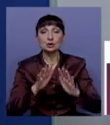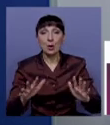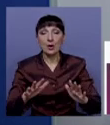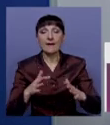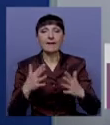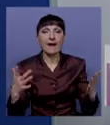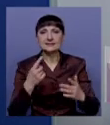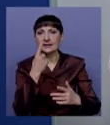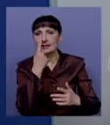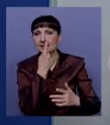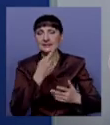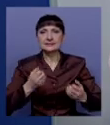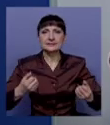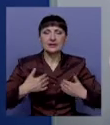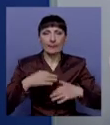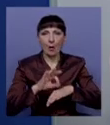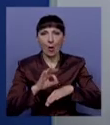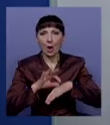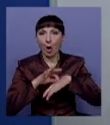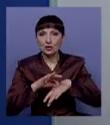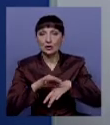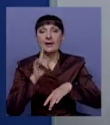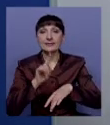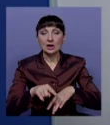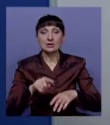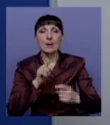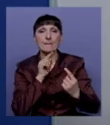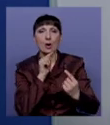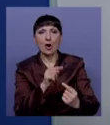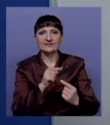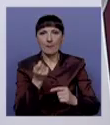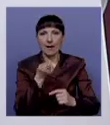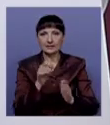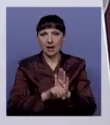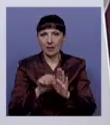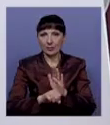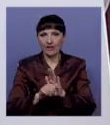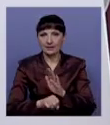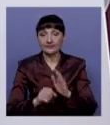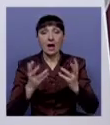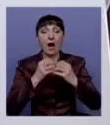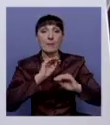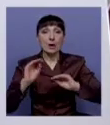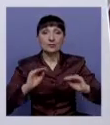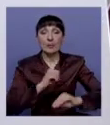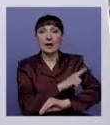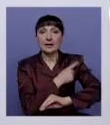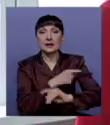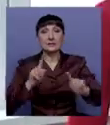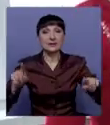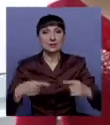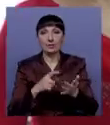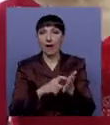виды респираторных и кожных заболеваний, но и оказывает противобактерицидные действия. Оборудована поликлиника и